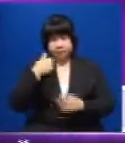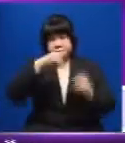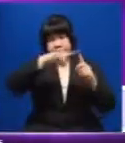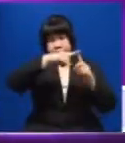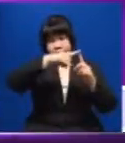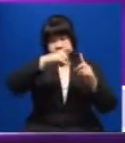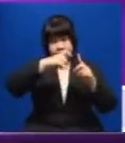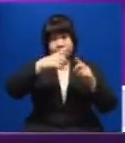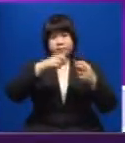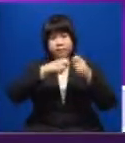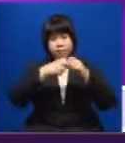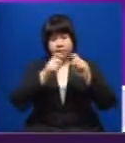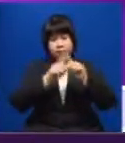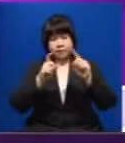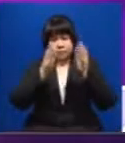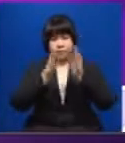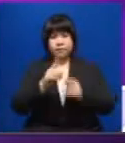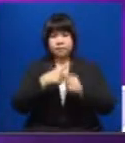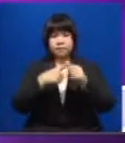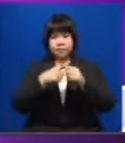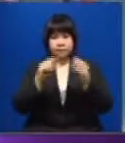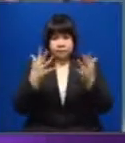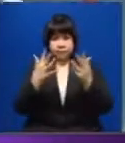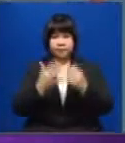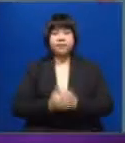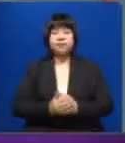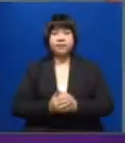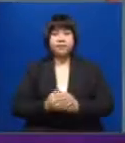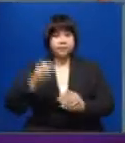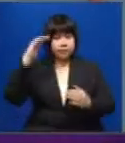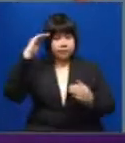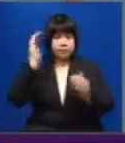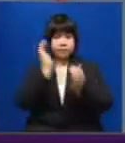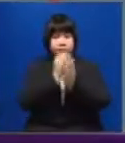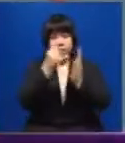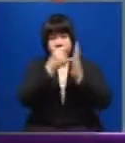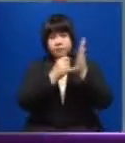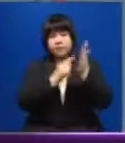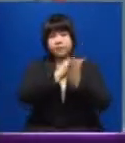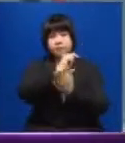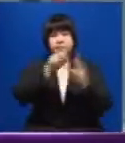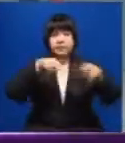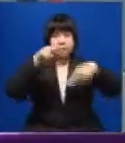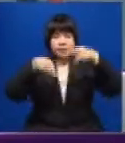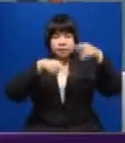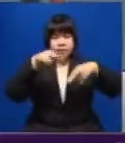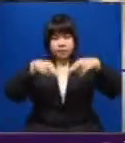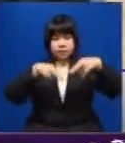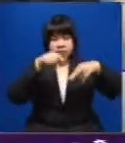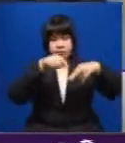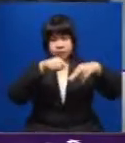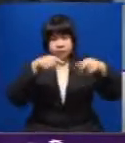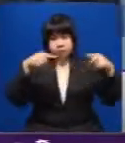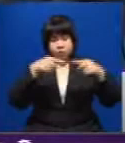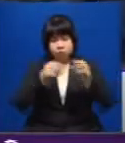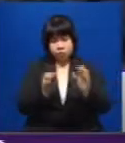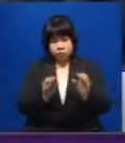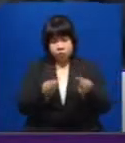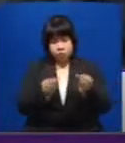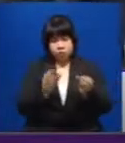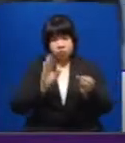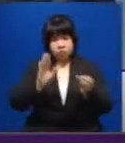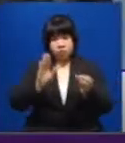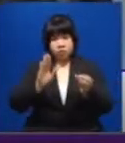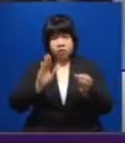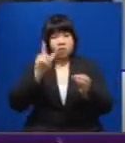ส่งเสียหายแต่ไม่มีผู้ได้รับบาดเจ็บตำรวจสภ.แม่สอดจังหวัดตากเข้าตรวจเหตุยิงกันที่สถานีวิทยุเพื่อมวลชนคน